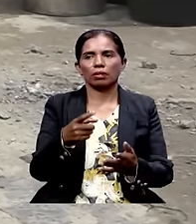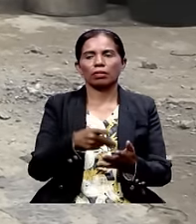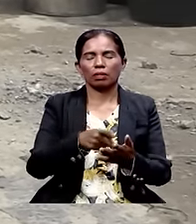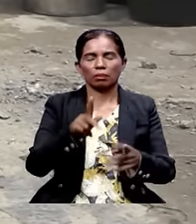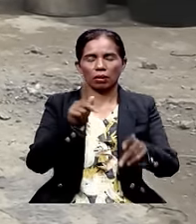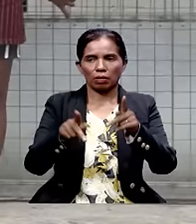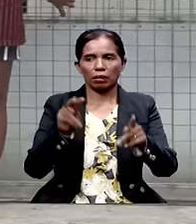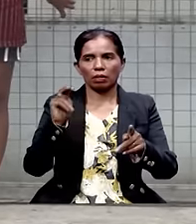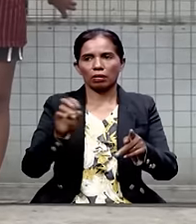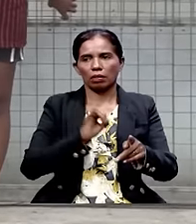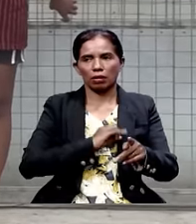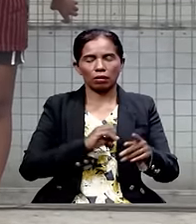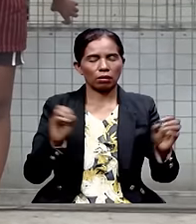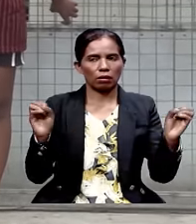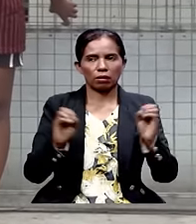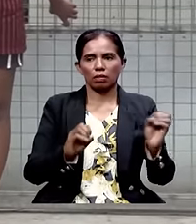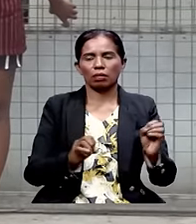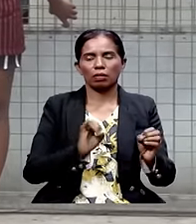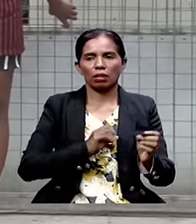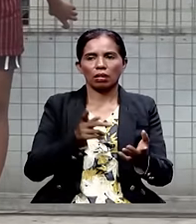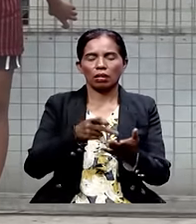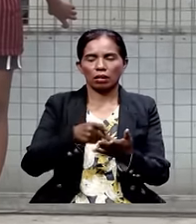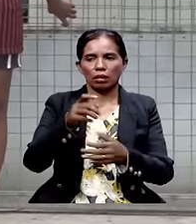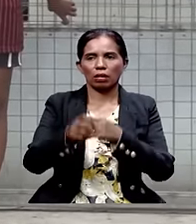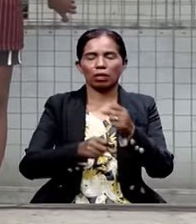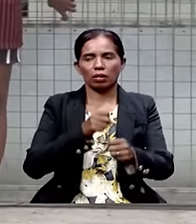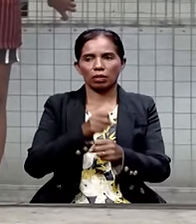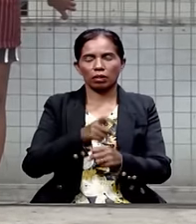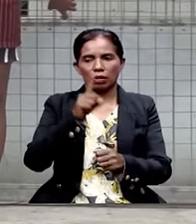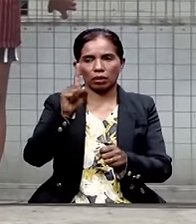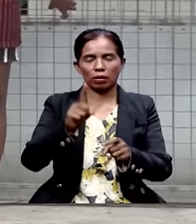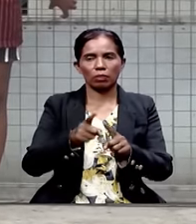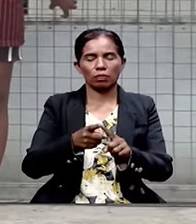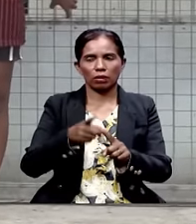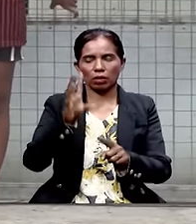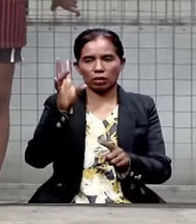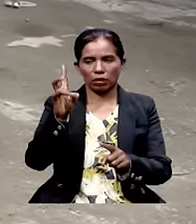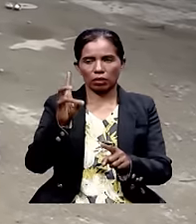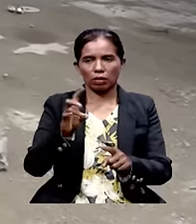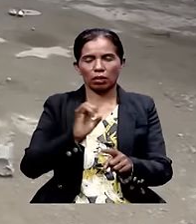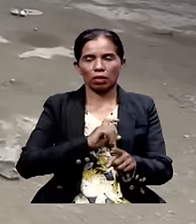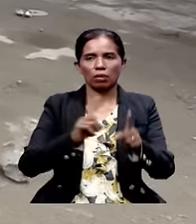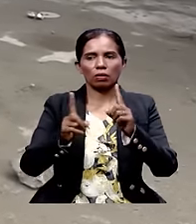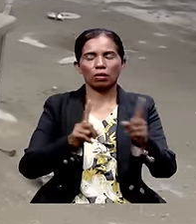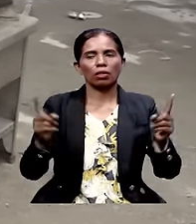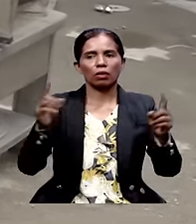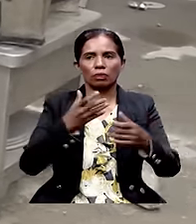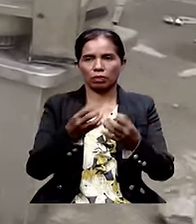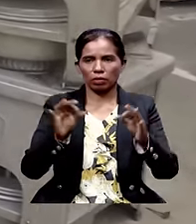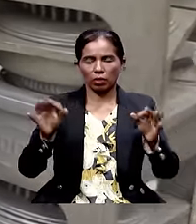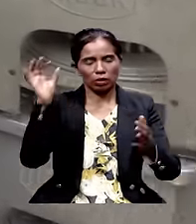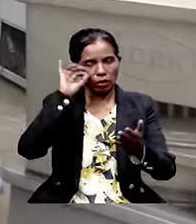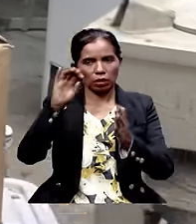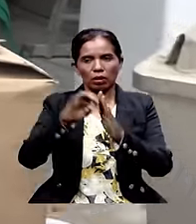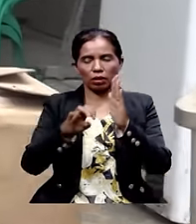banaing hau di hau forsa la iha. Hau selu durante tinang ida fulang hitu. Foi inda daun hau kule ho tuba sekretaru